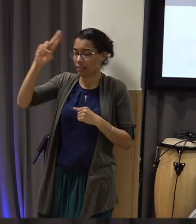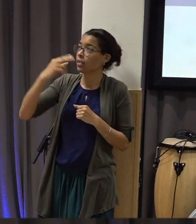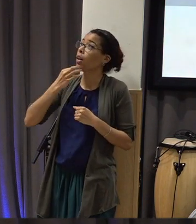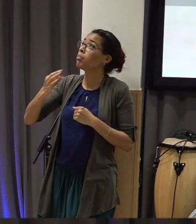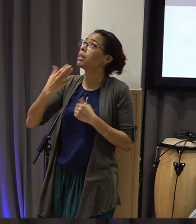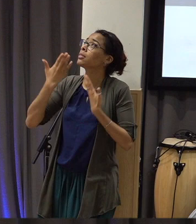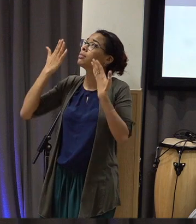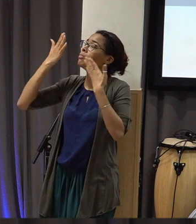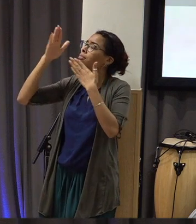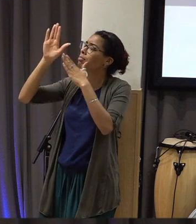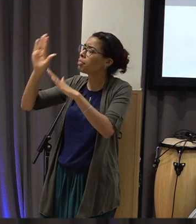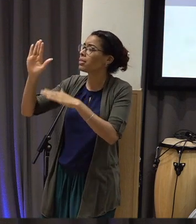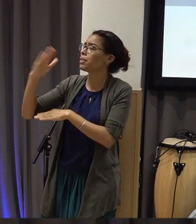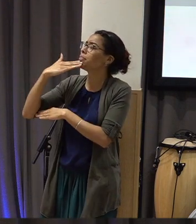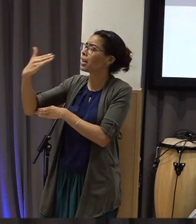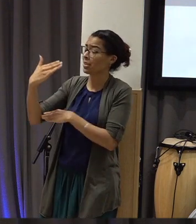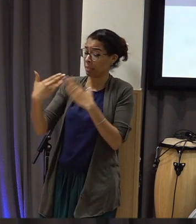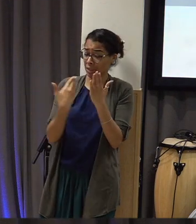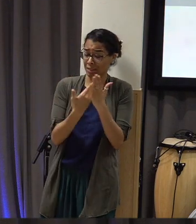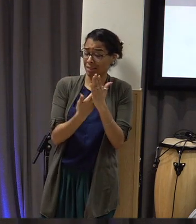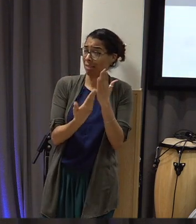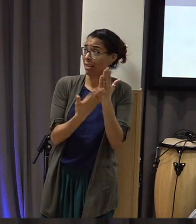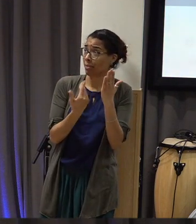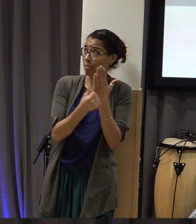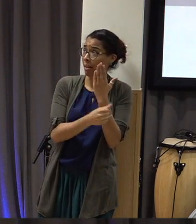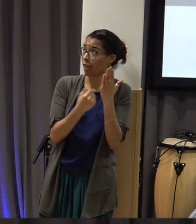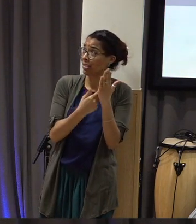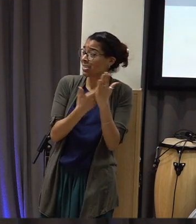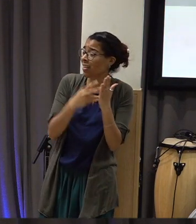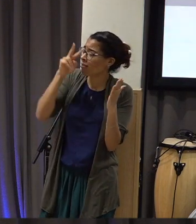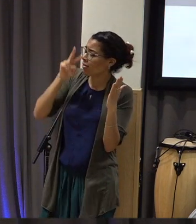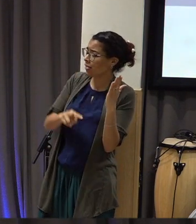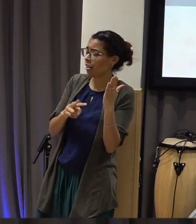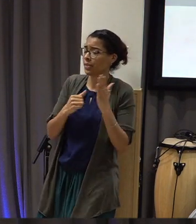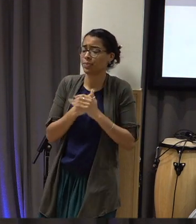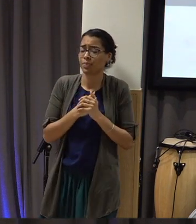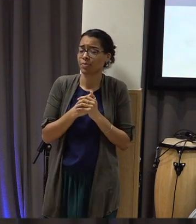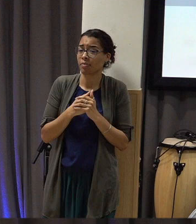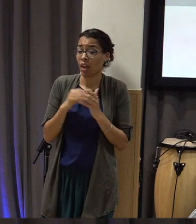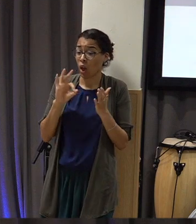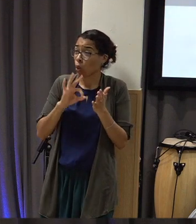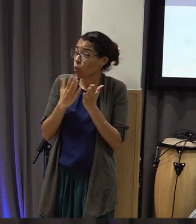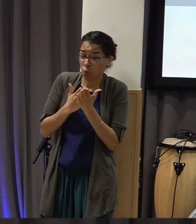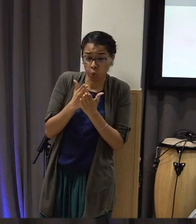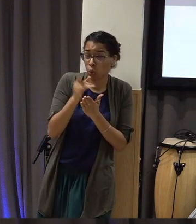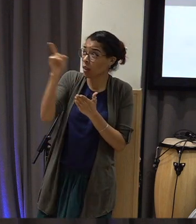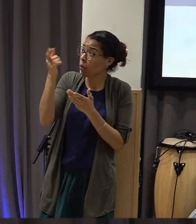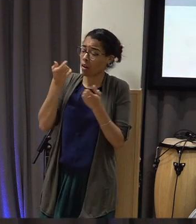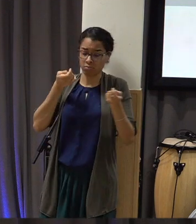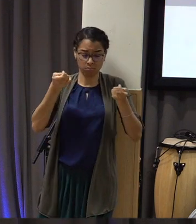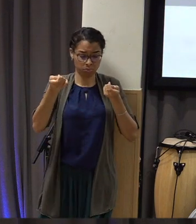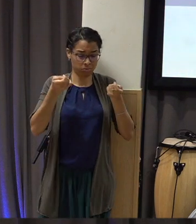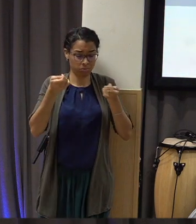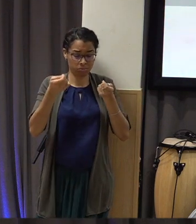ta parole. Merci parce qu'elle est la vérité. Merci parce que c'est toi, Seigneur mon Dieu, qui dirige toutes choses. Et nous voulons, Seigneur, être sensibles